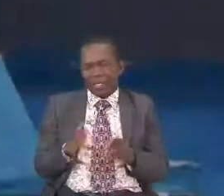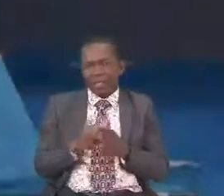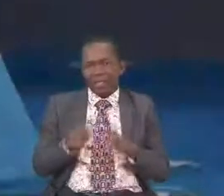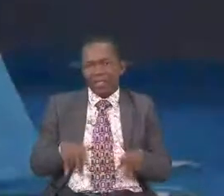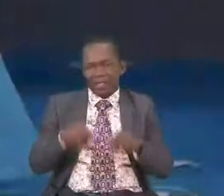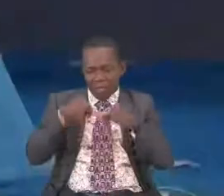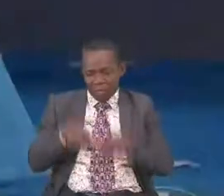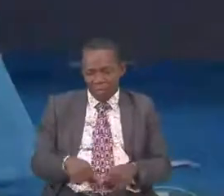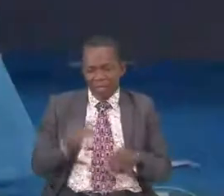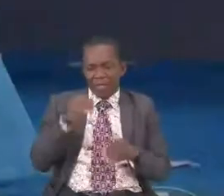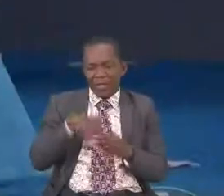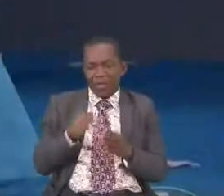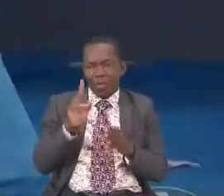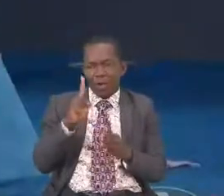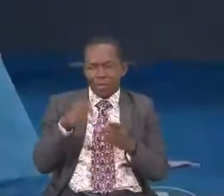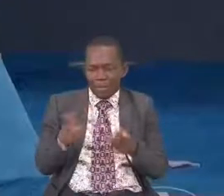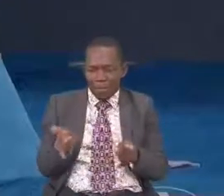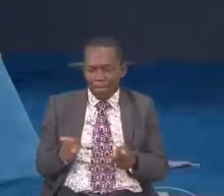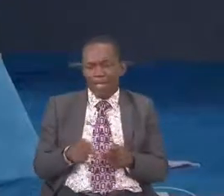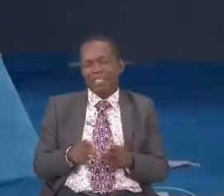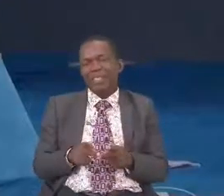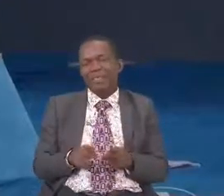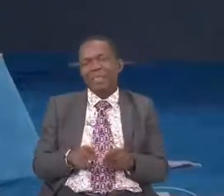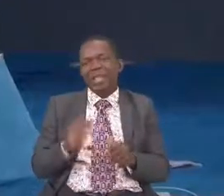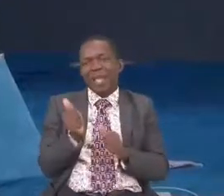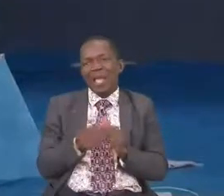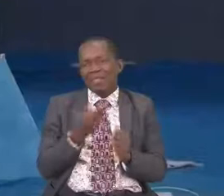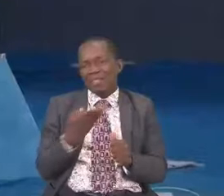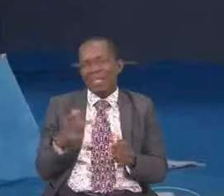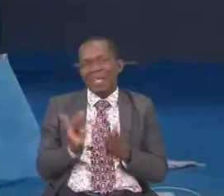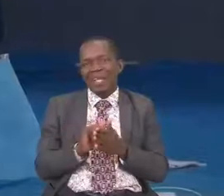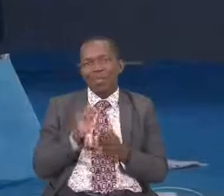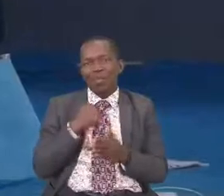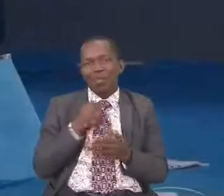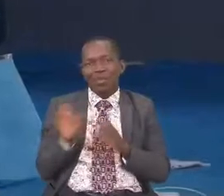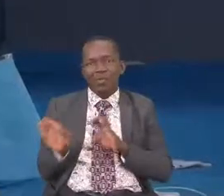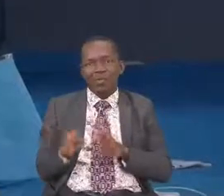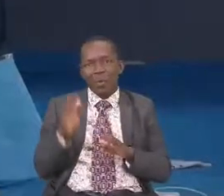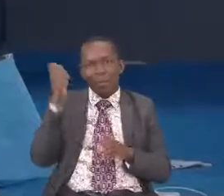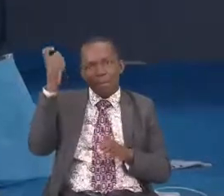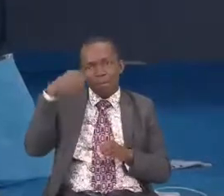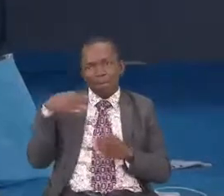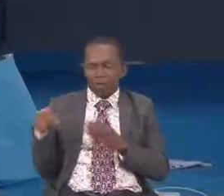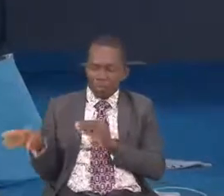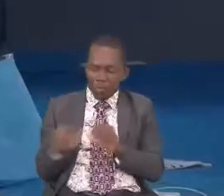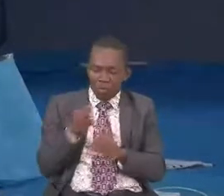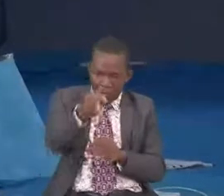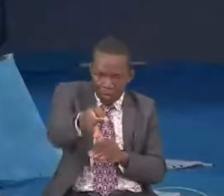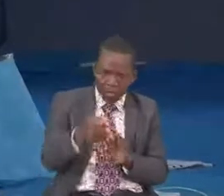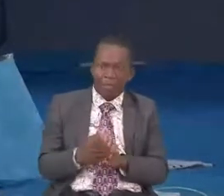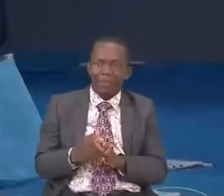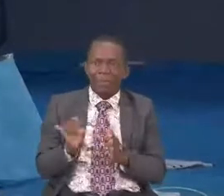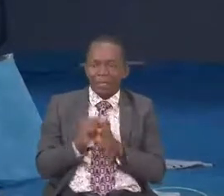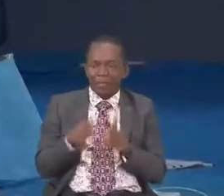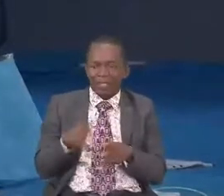ne demeurons pas en un seul endroit. Tout ce que nous faisons, il doit avoir d'avancement, il doit avoir la